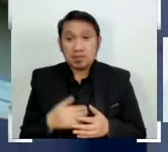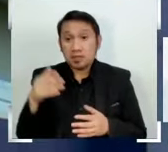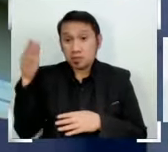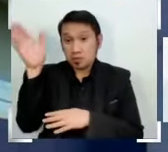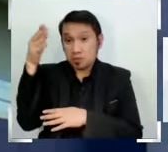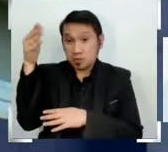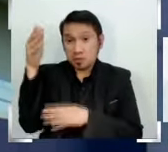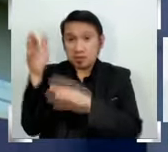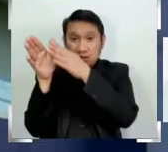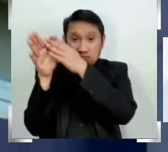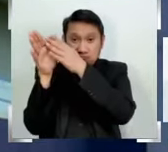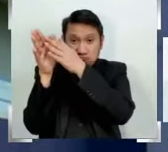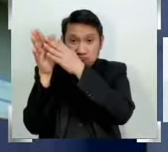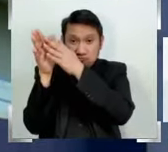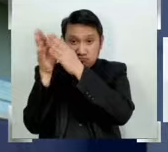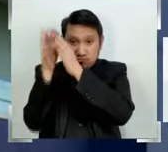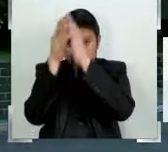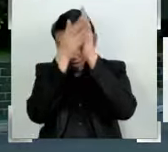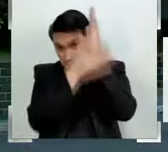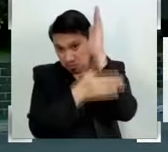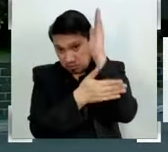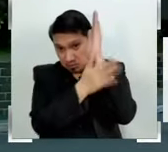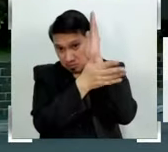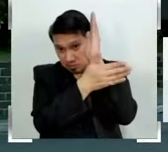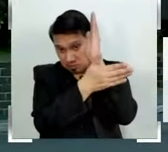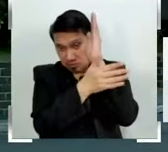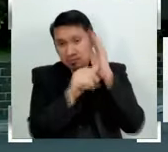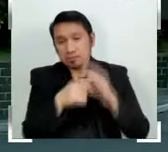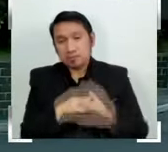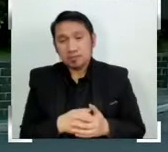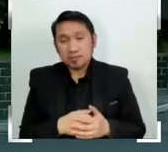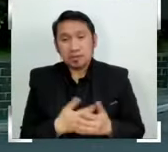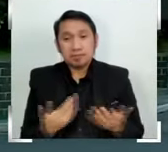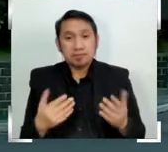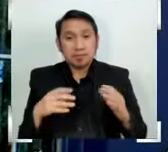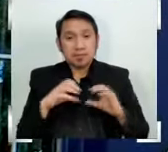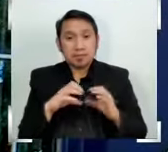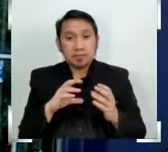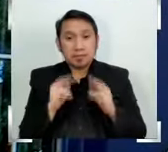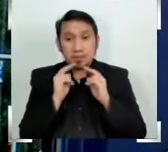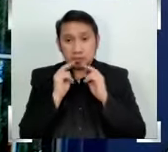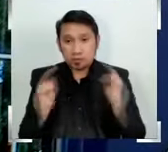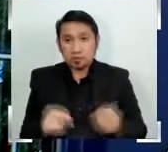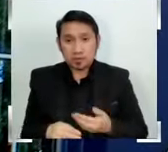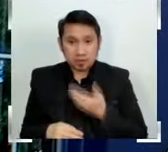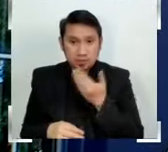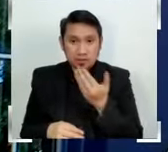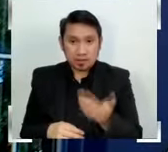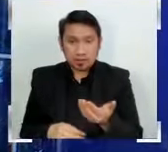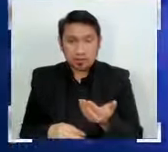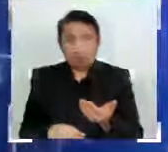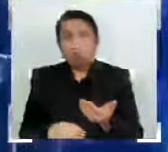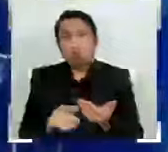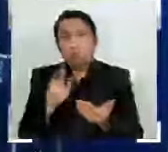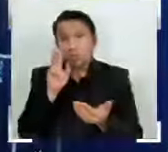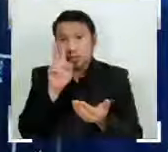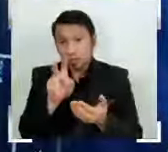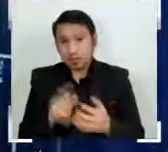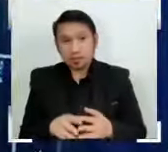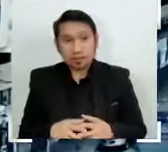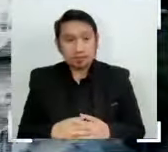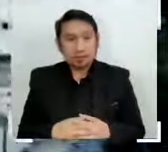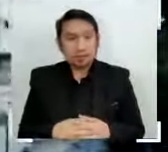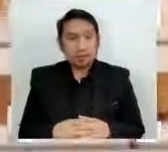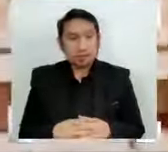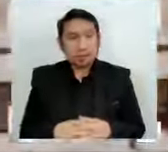bilang pagluluksa sa pagkamatay ng dati nilang hepe. Para sa GMA Integrated News, Mariz Umali ang inyong saksi.